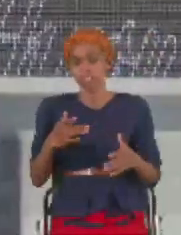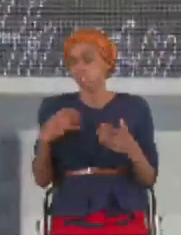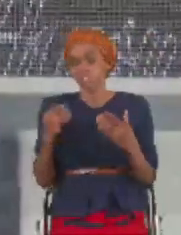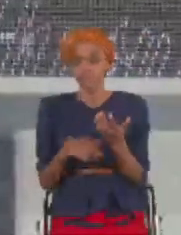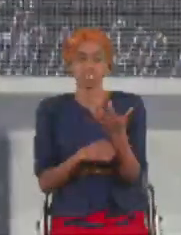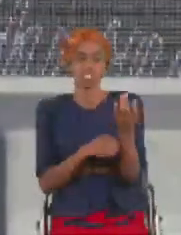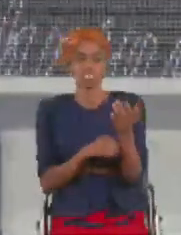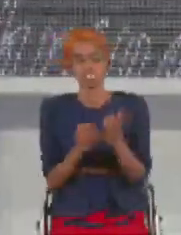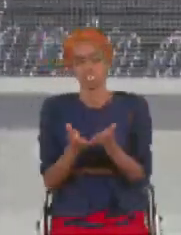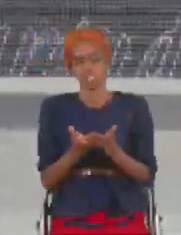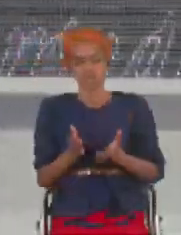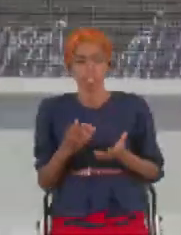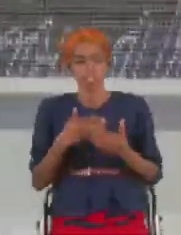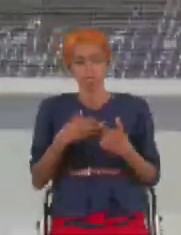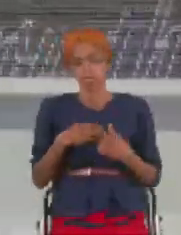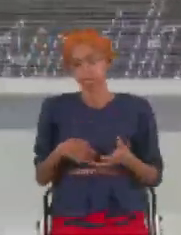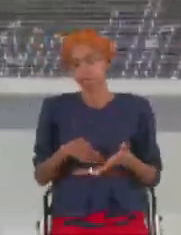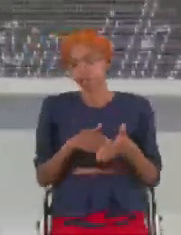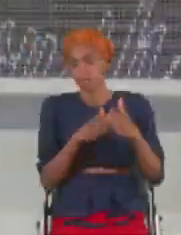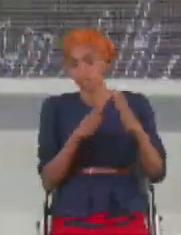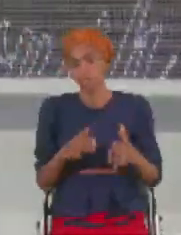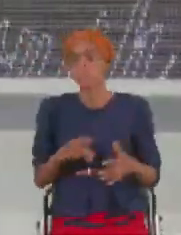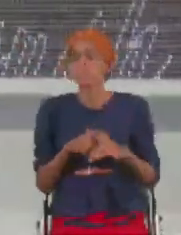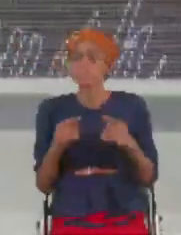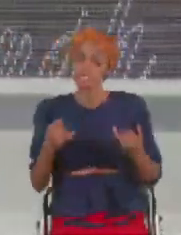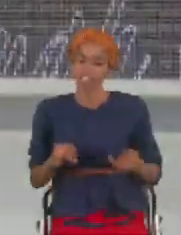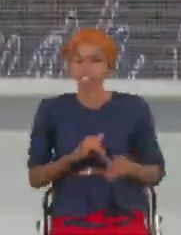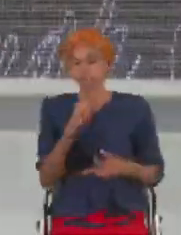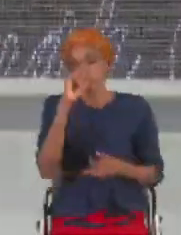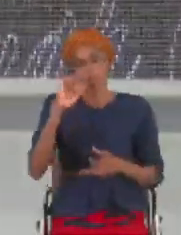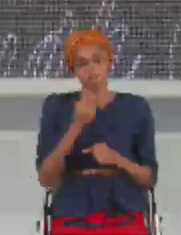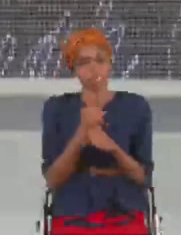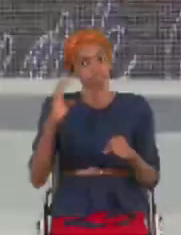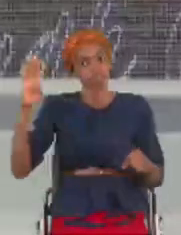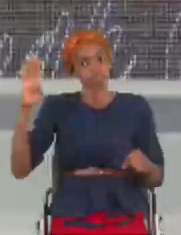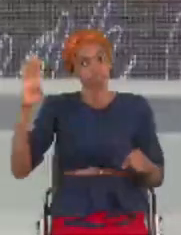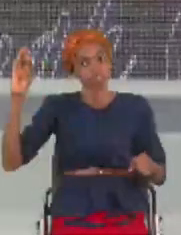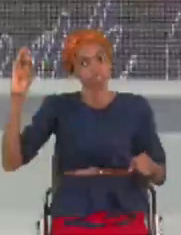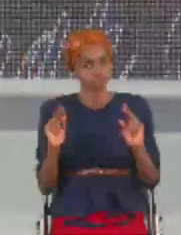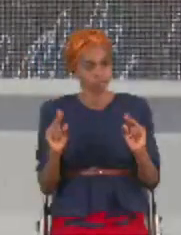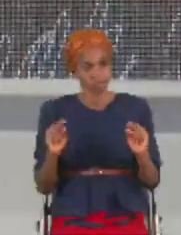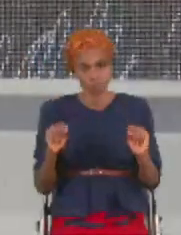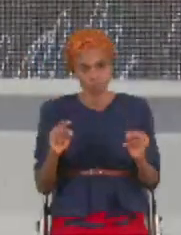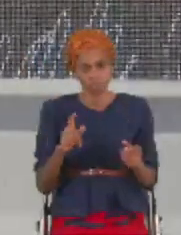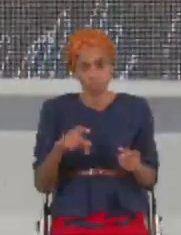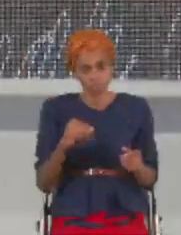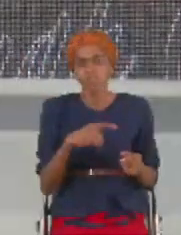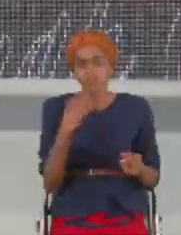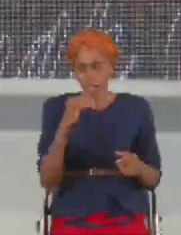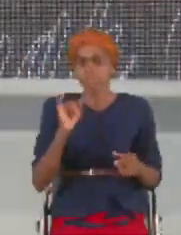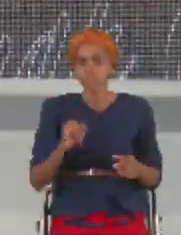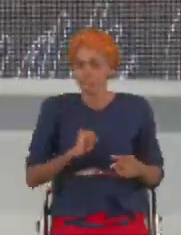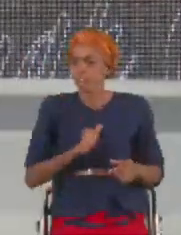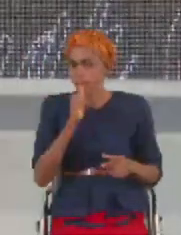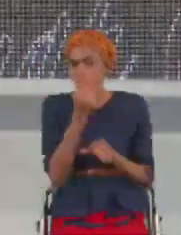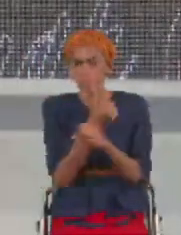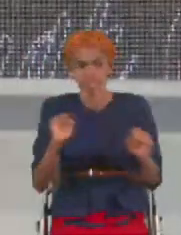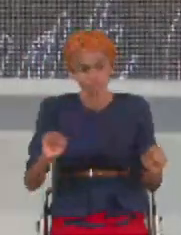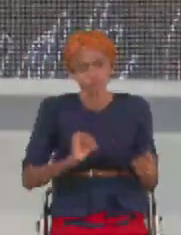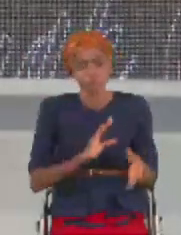qu'est-ce que je peux faire maintenant je suis sauvé pas là grassement aider je suis sauvé je suis